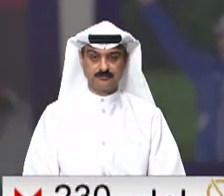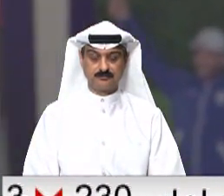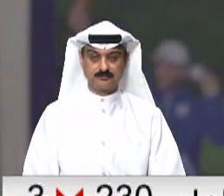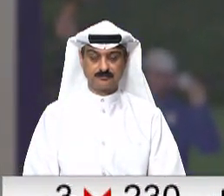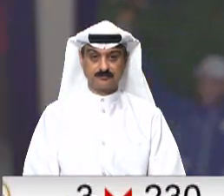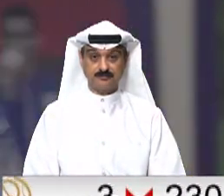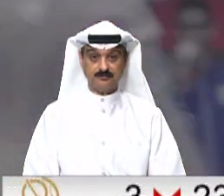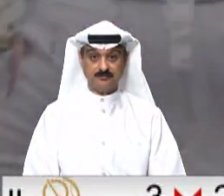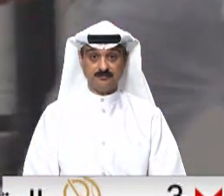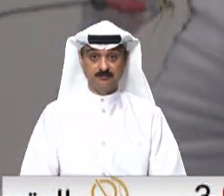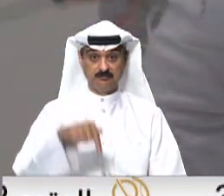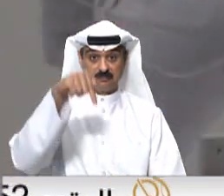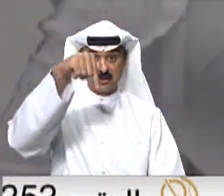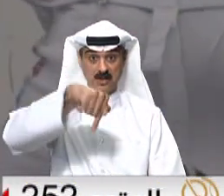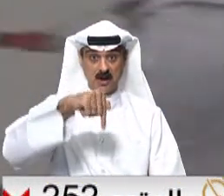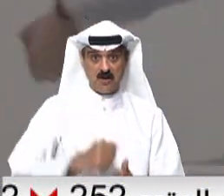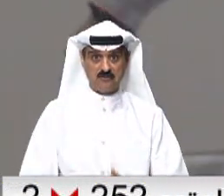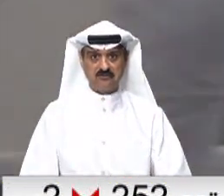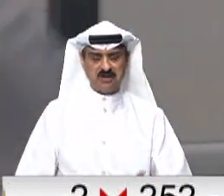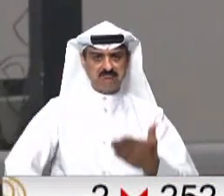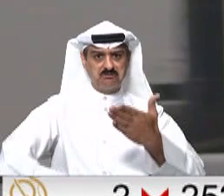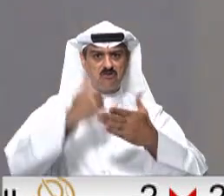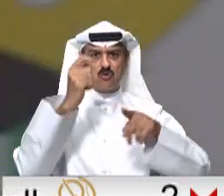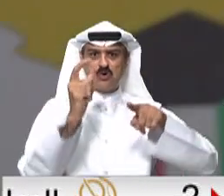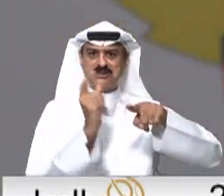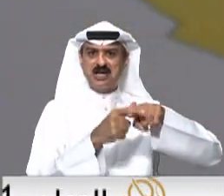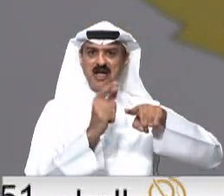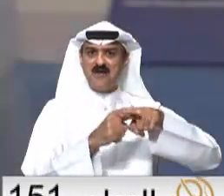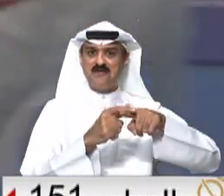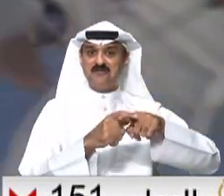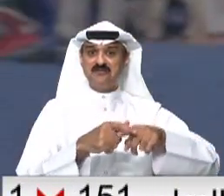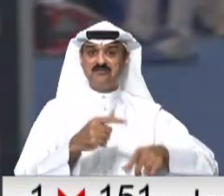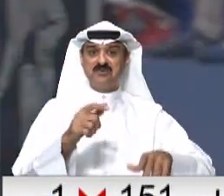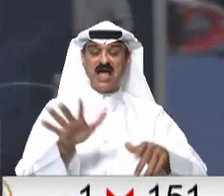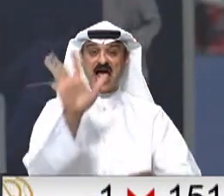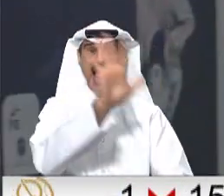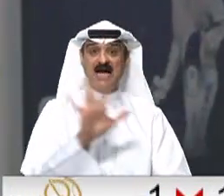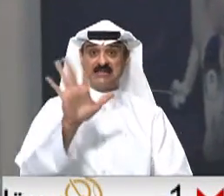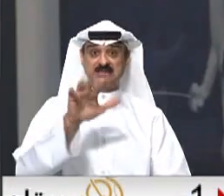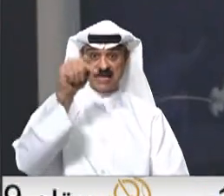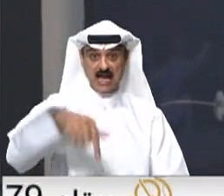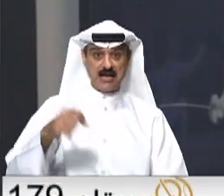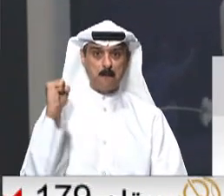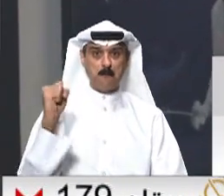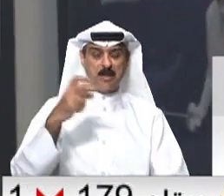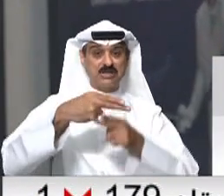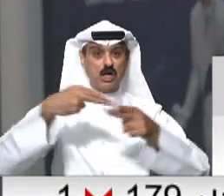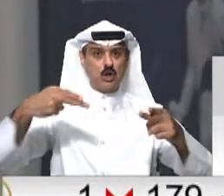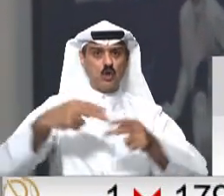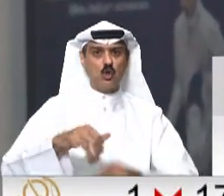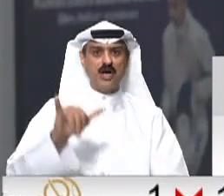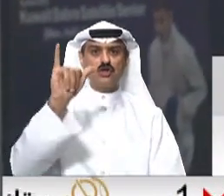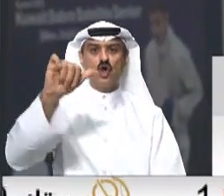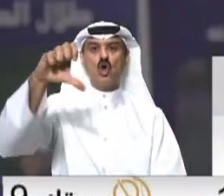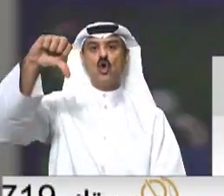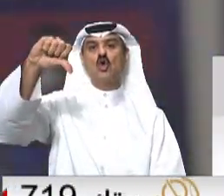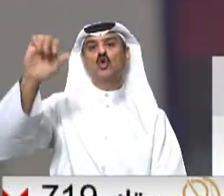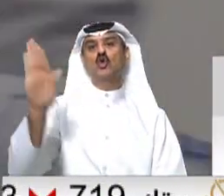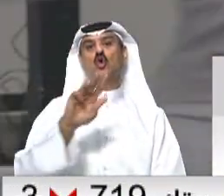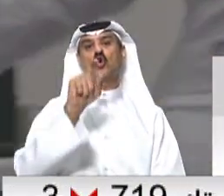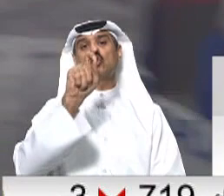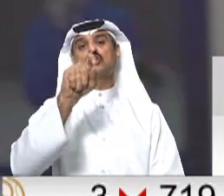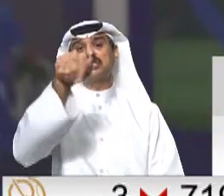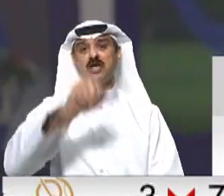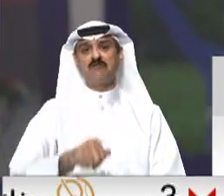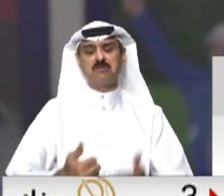بعد أيام قليلة من تتويجه ببرونزية الأسياد، واصل بطل الكويت يوسف الشملان إنجازاته المميزة،